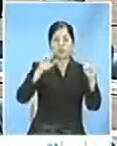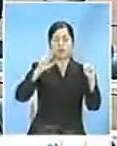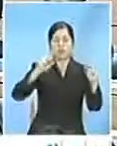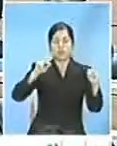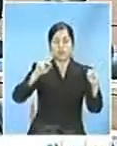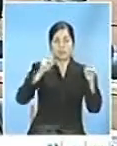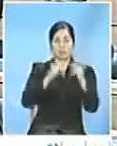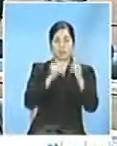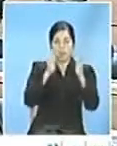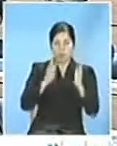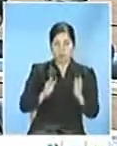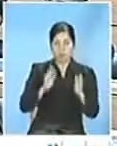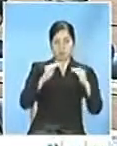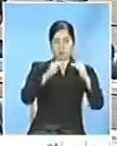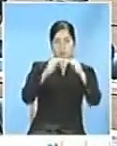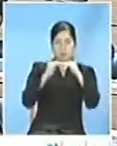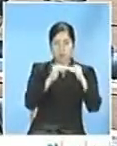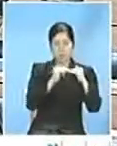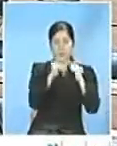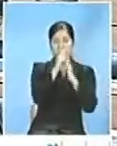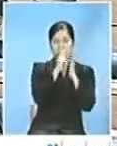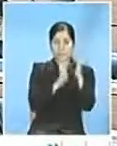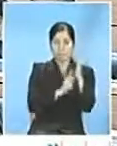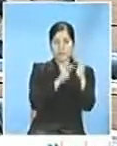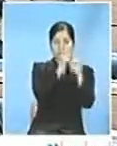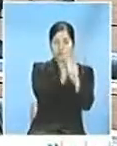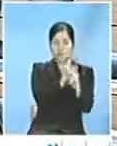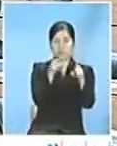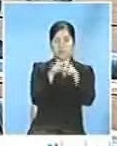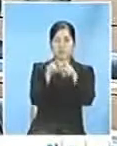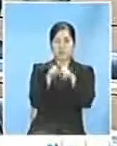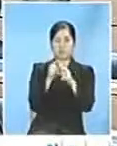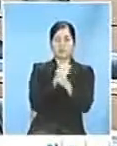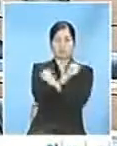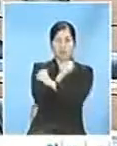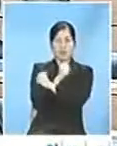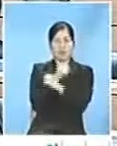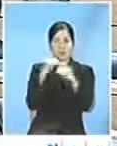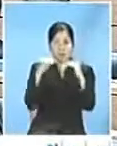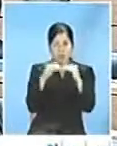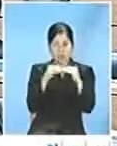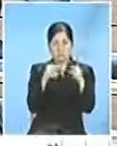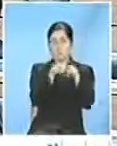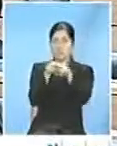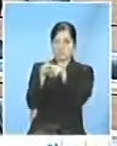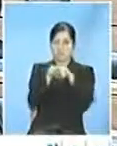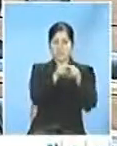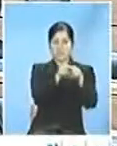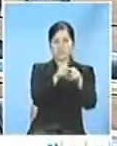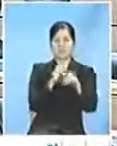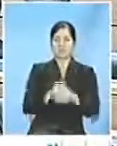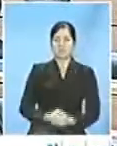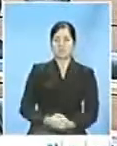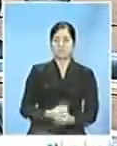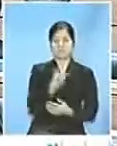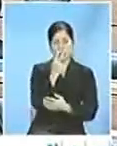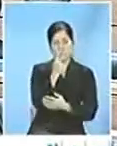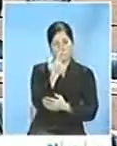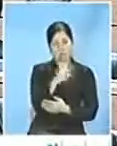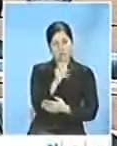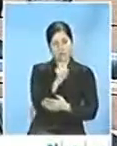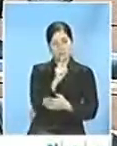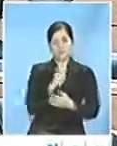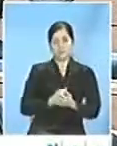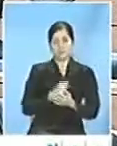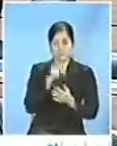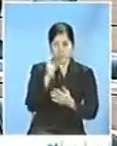าคกันด้วยกฎหมายและได้รับการคุ้มครองกฎหมายด้วยความเท่าเทียมกันนั้นจึงเป็นหลักการที่จะต้